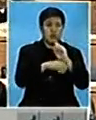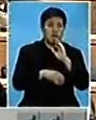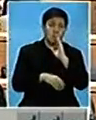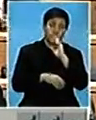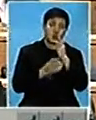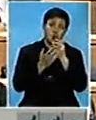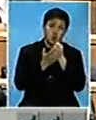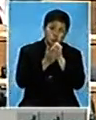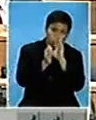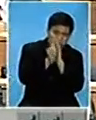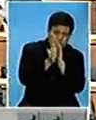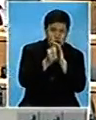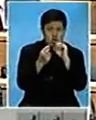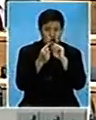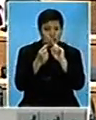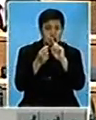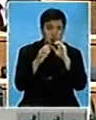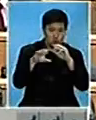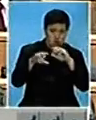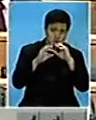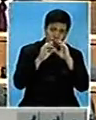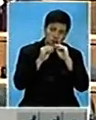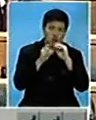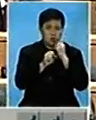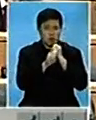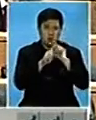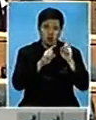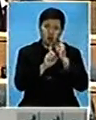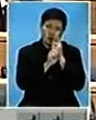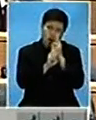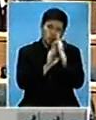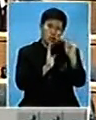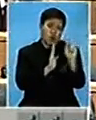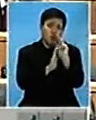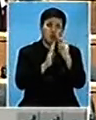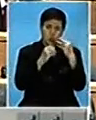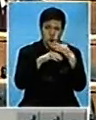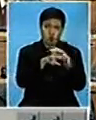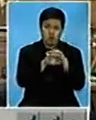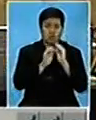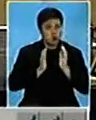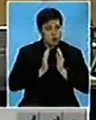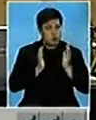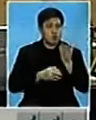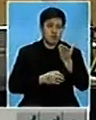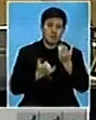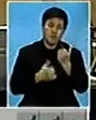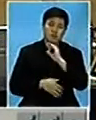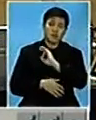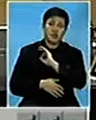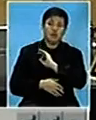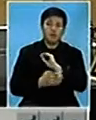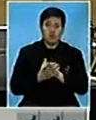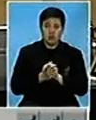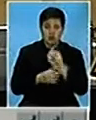นไปได้ท่านช่วยปราบว่าการดำเนินการต่างๆอย่างนี้เนี่ยเราน่าจะอยู่ในกฎเกณฑ์ร่วมกันขอบคุณครับ คืออย่างนี้ท่านสมาชิกครับเ